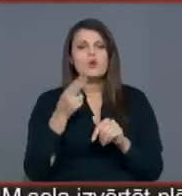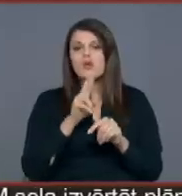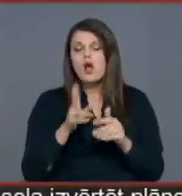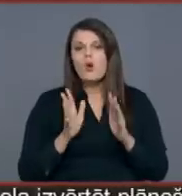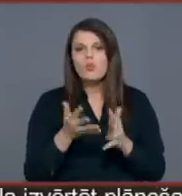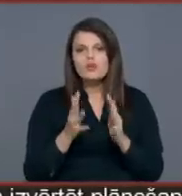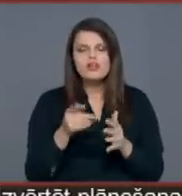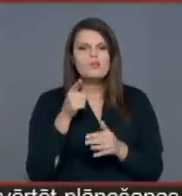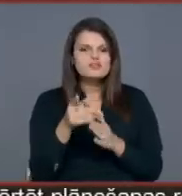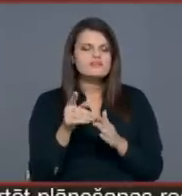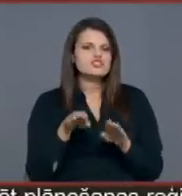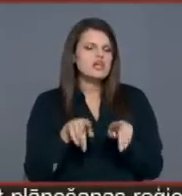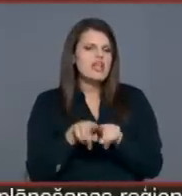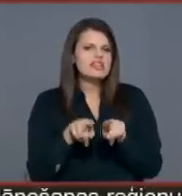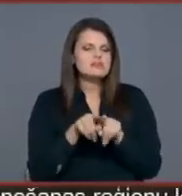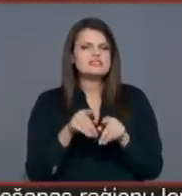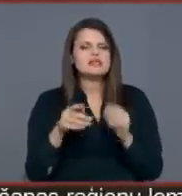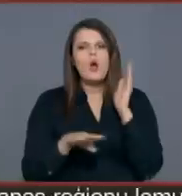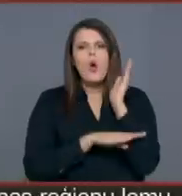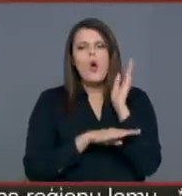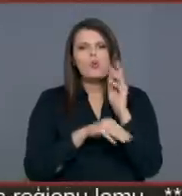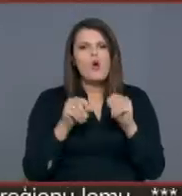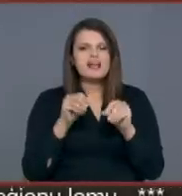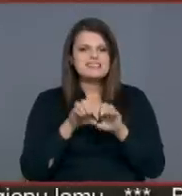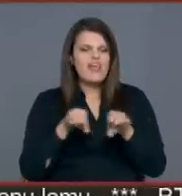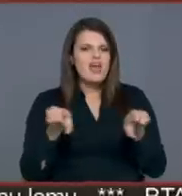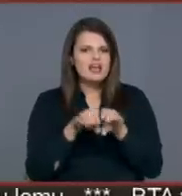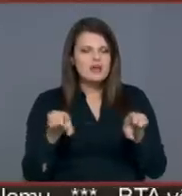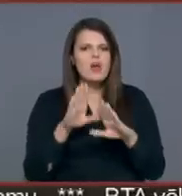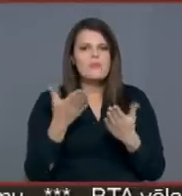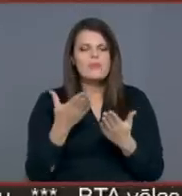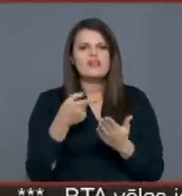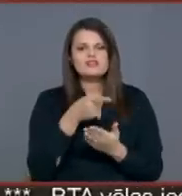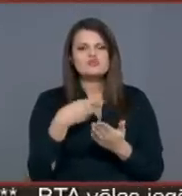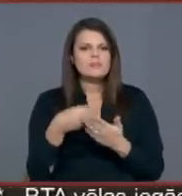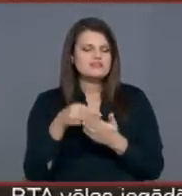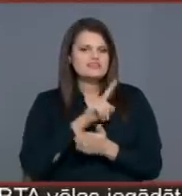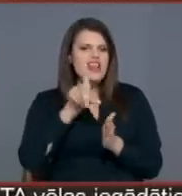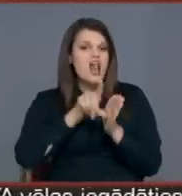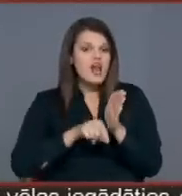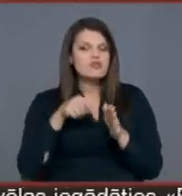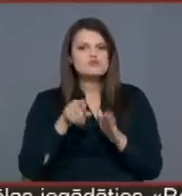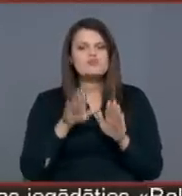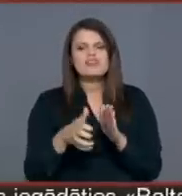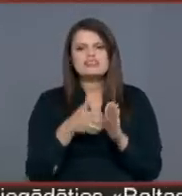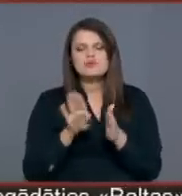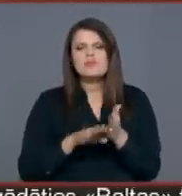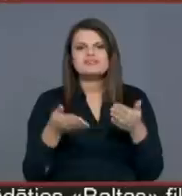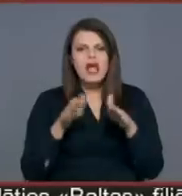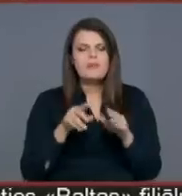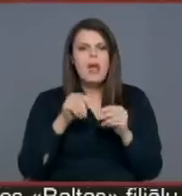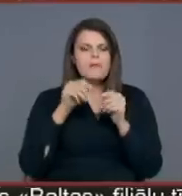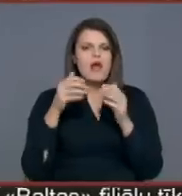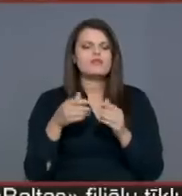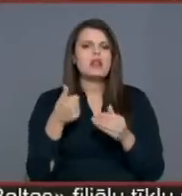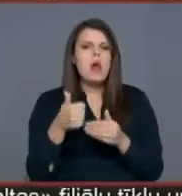kurināmais miežabrālis ir līdzvērtīgs kokskaidu granulām. Protams, miežabrālim izmaksas lētākas un augs izmantojums bez atlikuma. Pat pelni nodara